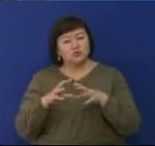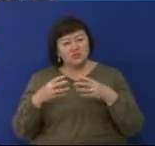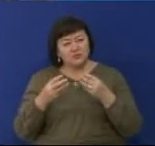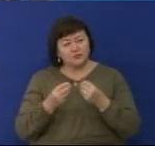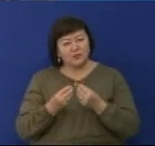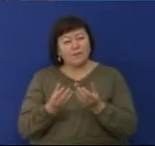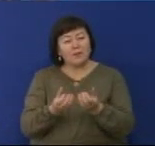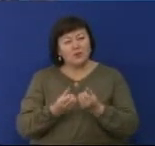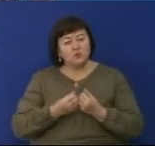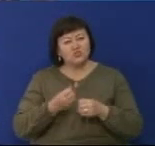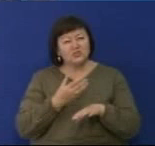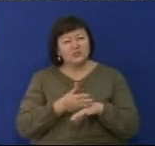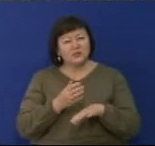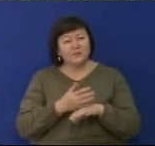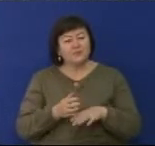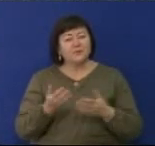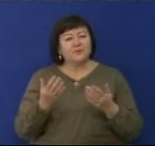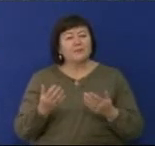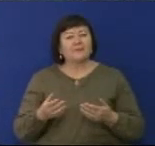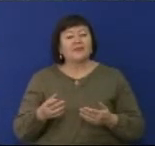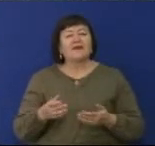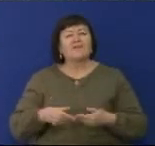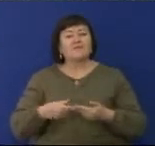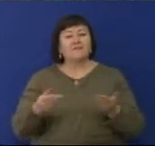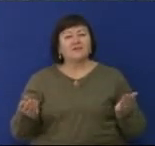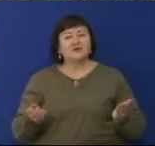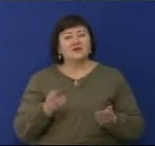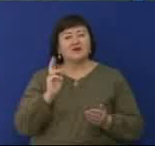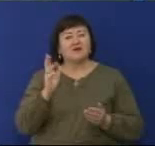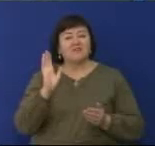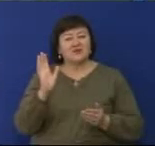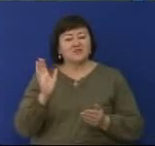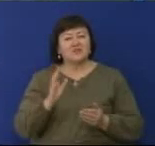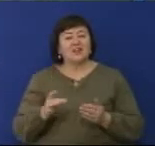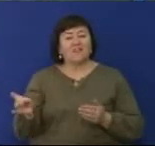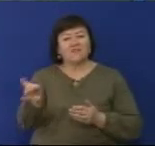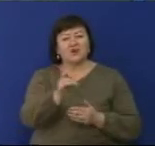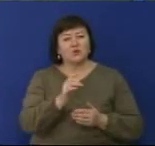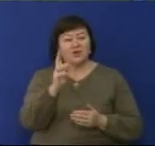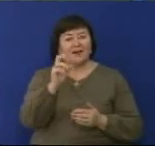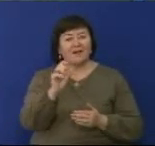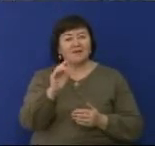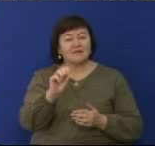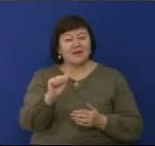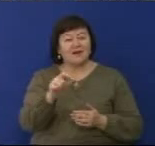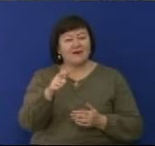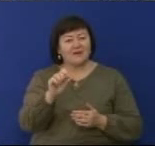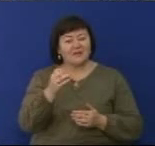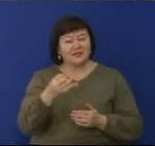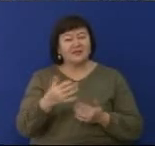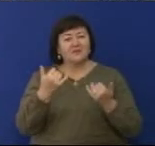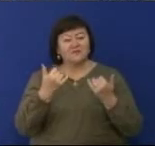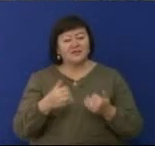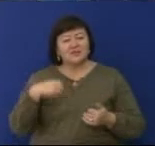квартира по данной программе было выдано граждан в микрорайоне карагайлы при поддержке городского акимата в этом году в программу нур леджер были внесены изменения